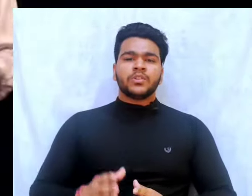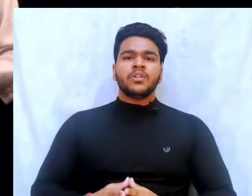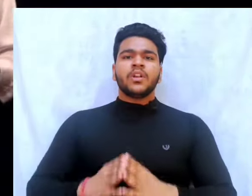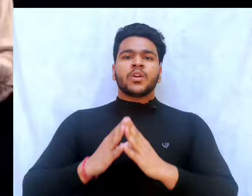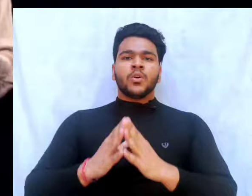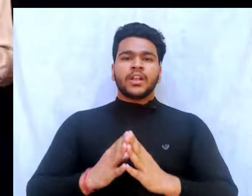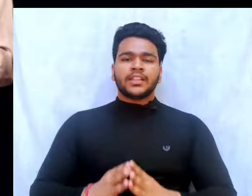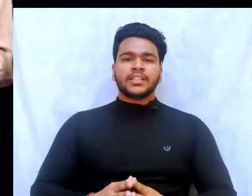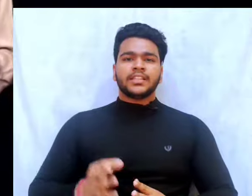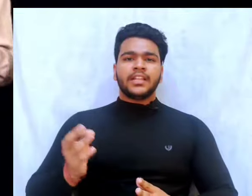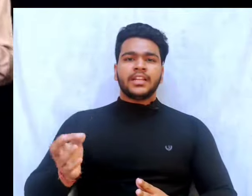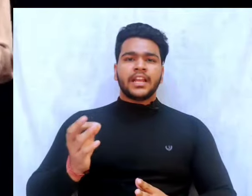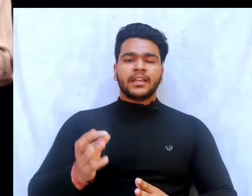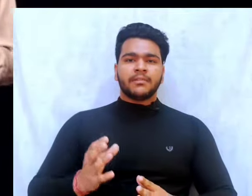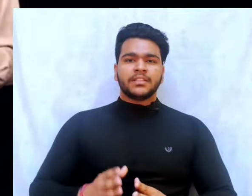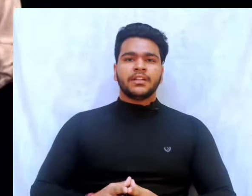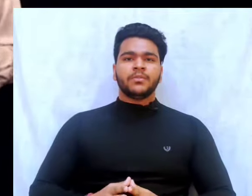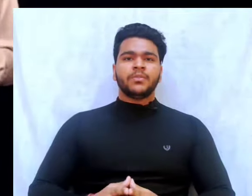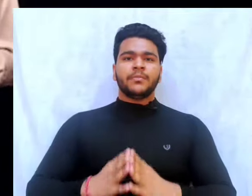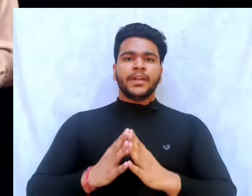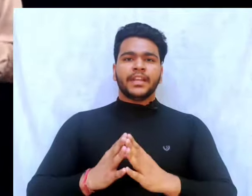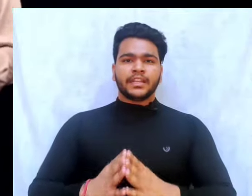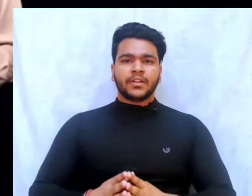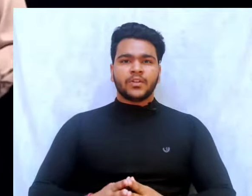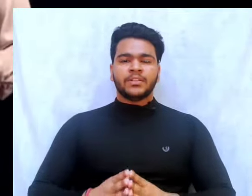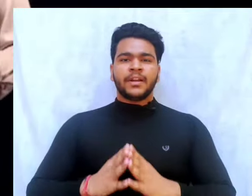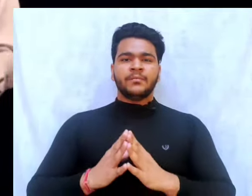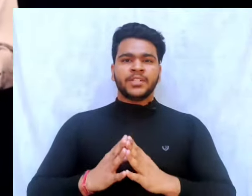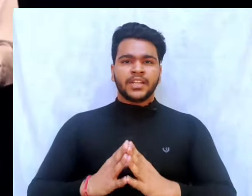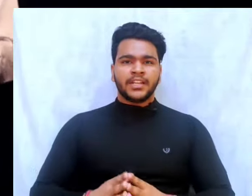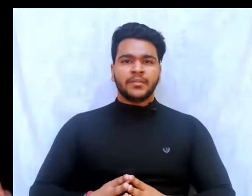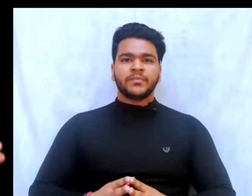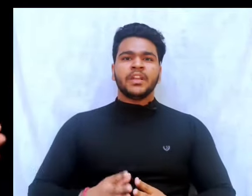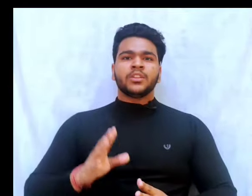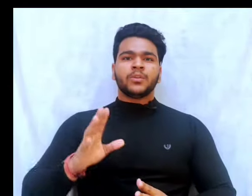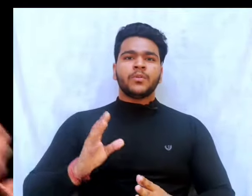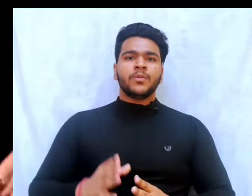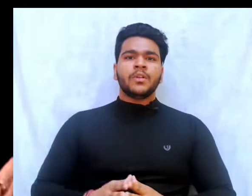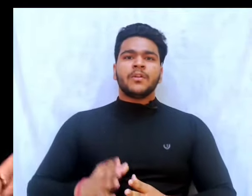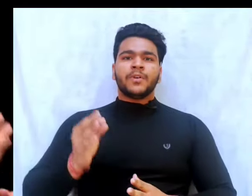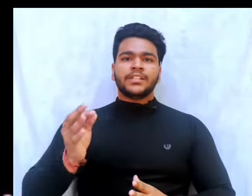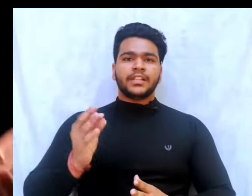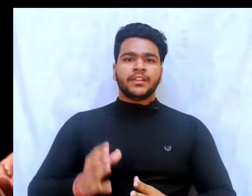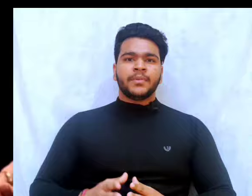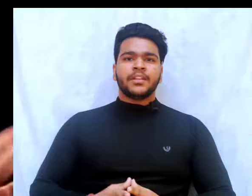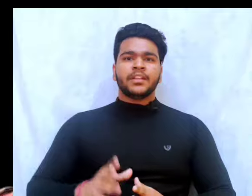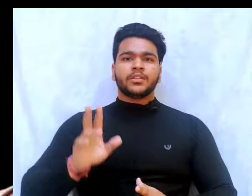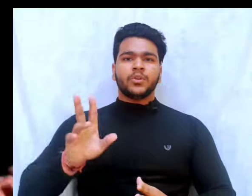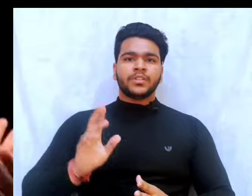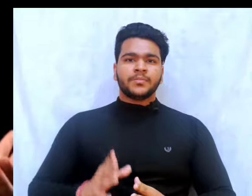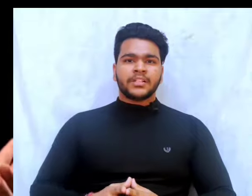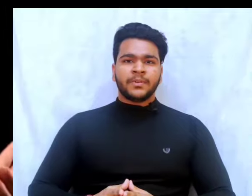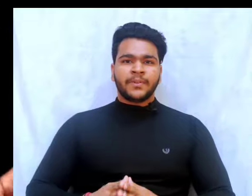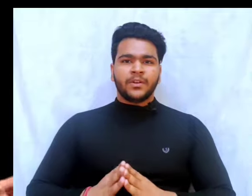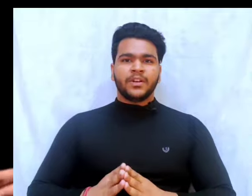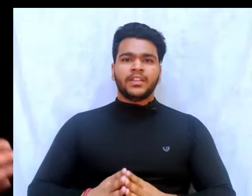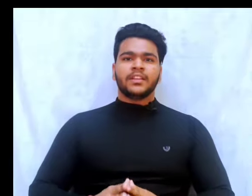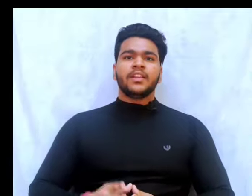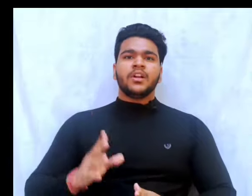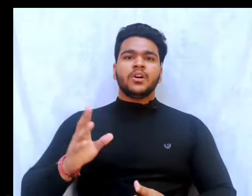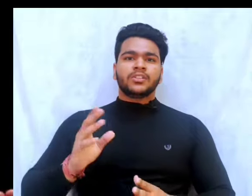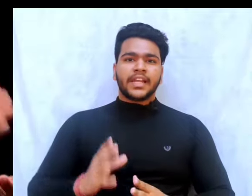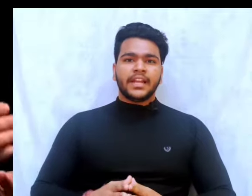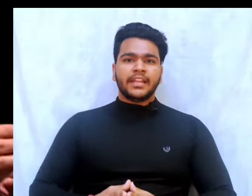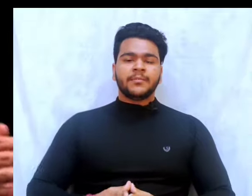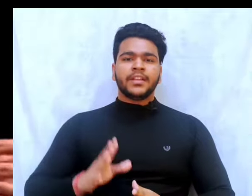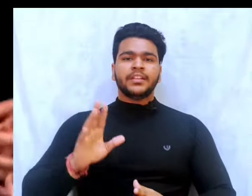दोस्तों कोलकाता से दिल्ली आने के बाद जब उन्होंने BTech के कॉलेज में एडमिशन लिया तो वो फर्स्ट ईयर में 2 सब्जेक्ट्स में फेल हो गए थे